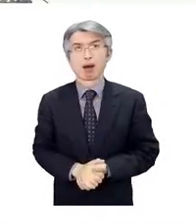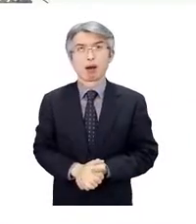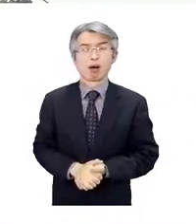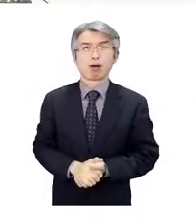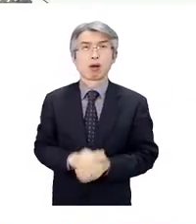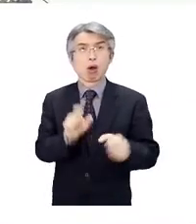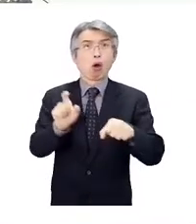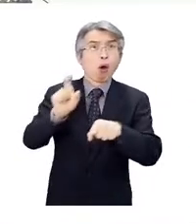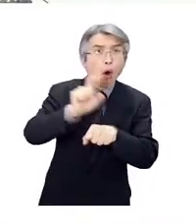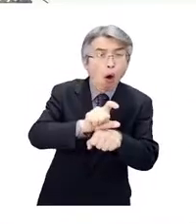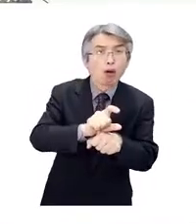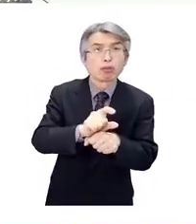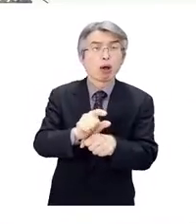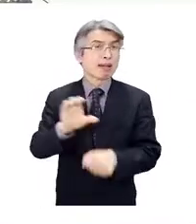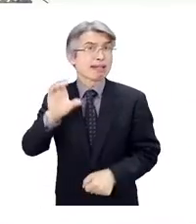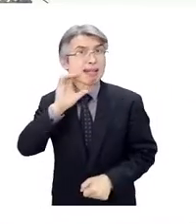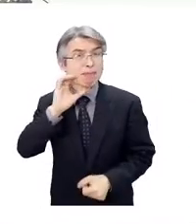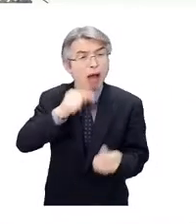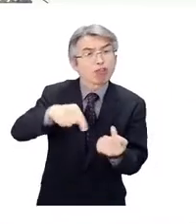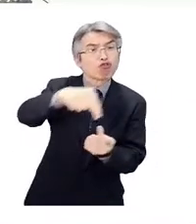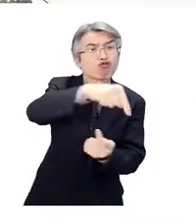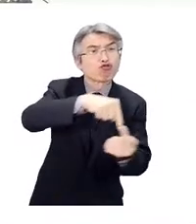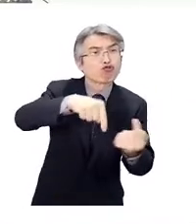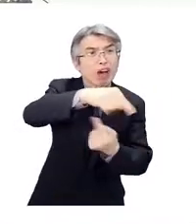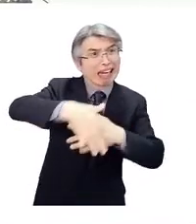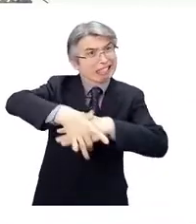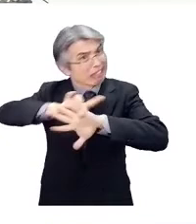생기지 않도록 관련한 운영 기반을